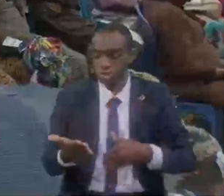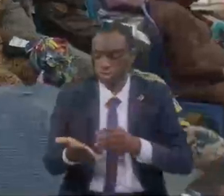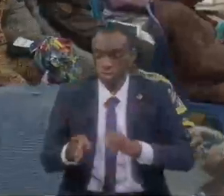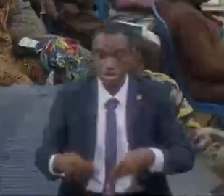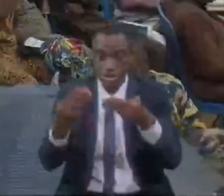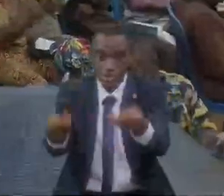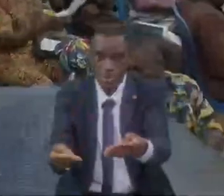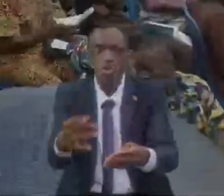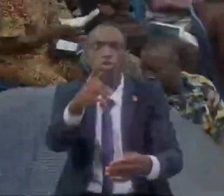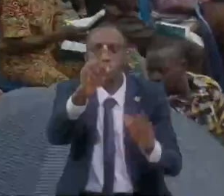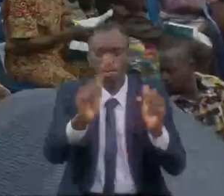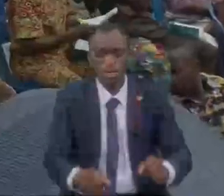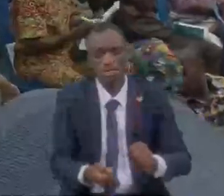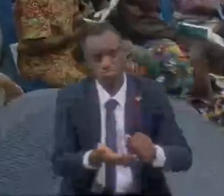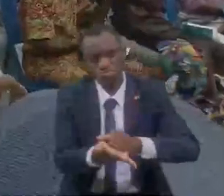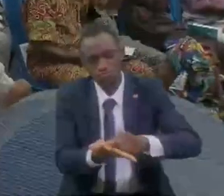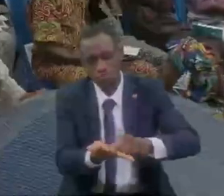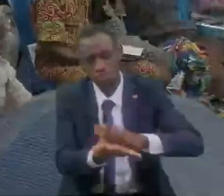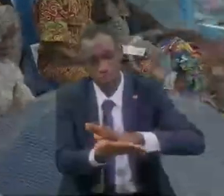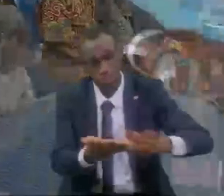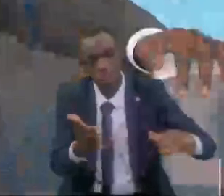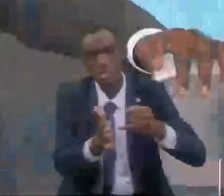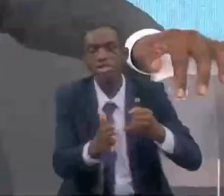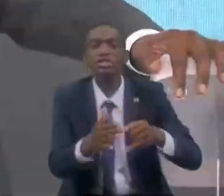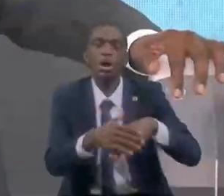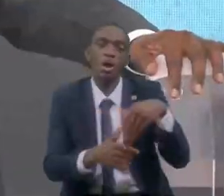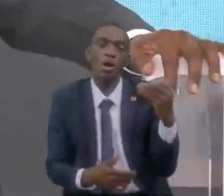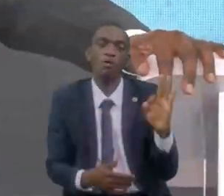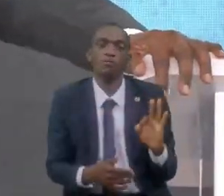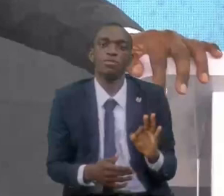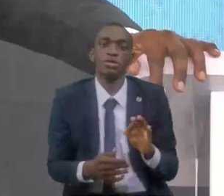une ardoise, vous pouvez effacer ça, vous pouvez nettoyer ça, ce qui est écrit.